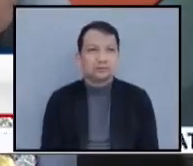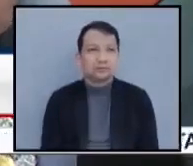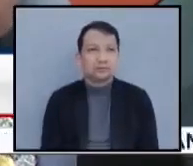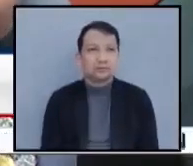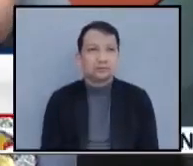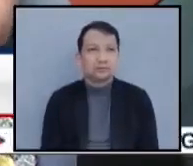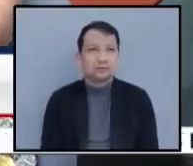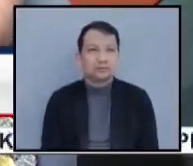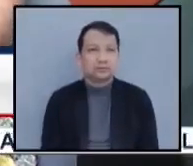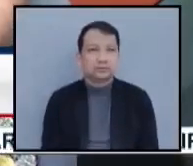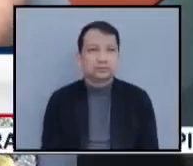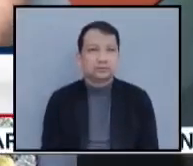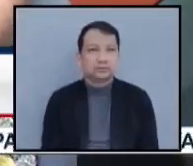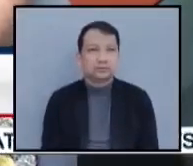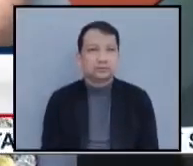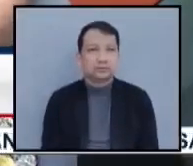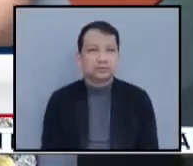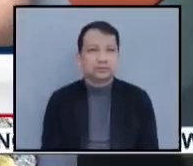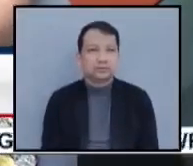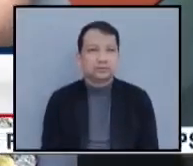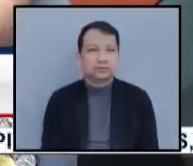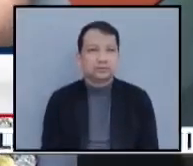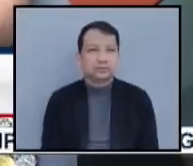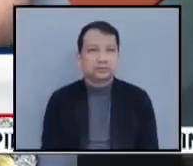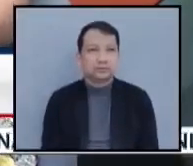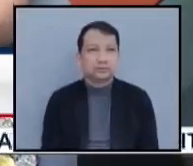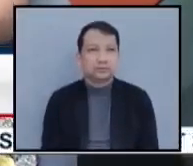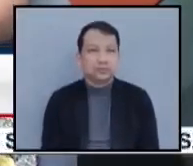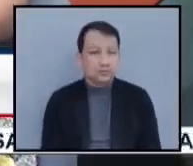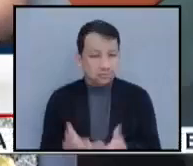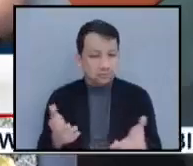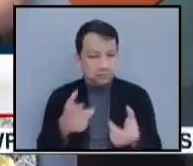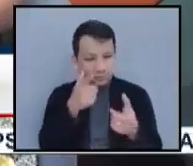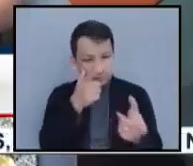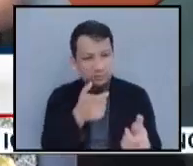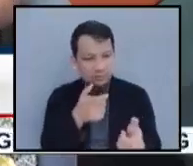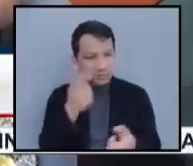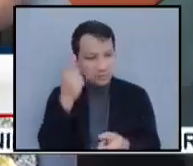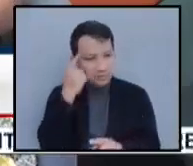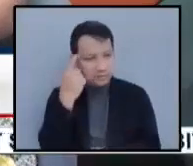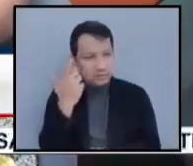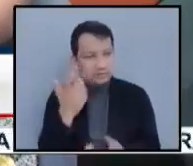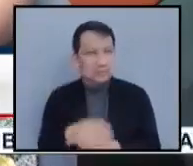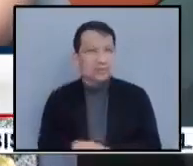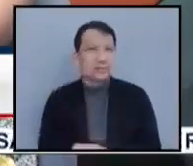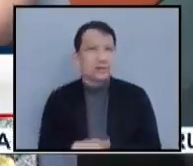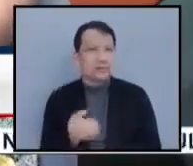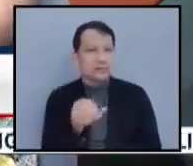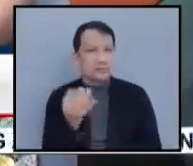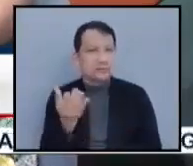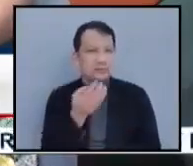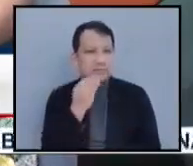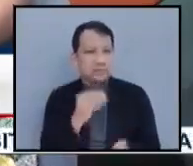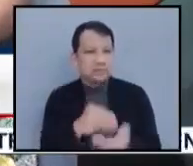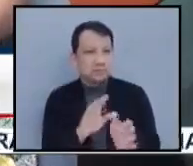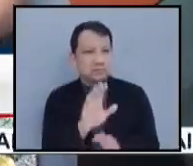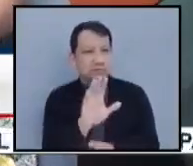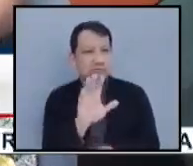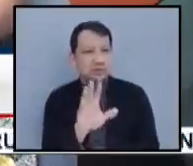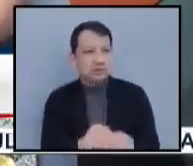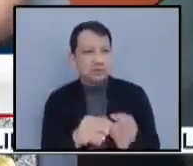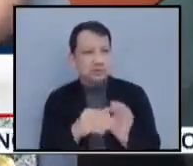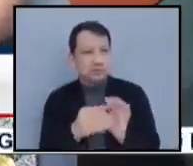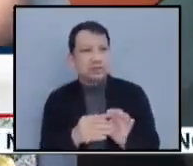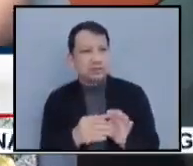5,110. Ang galing naman pala. Grabe, wala nang isip-isip lang. Mm-hmm. So what is your message to those aspiring